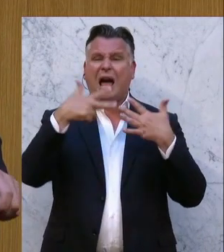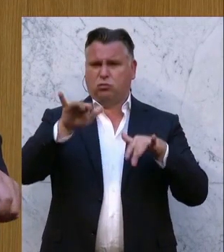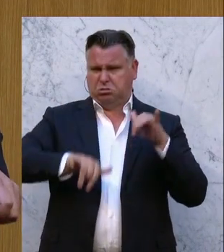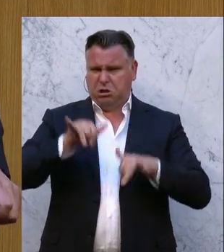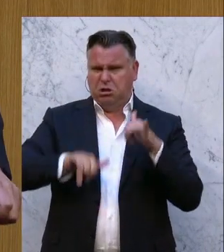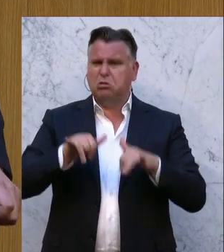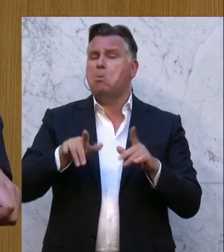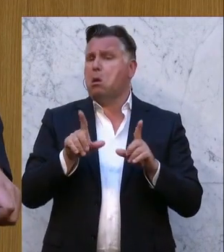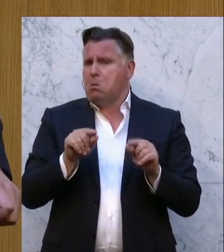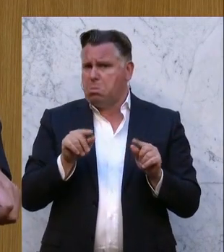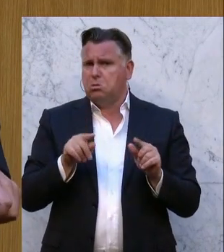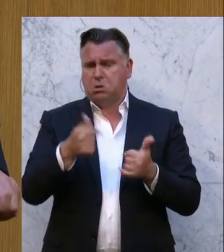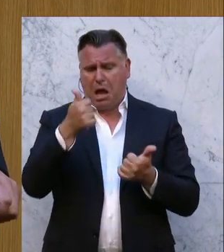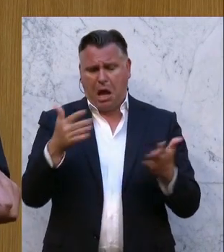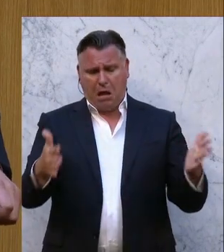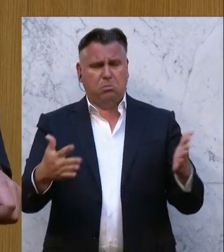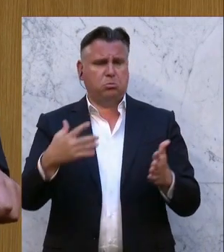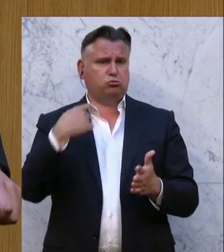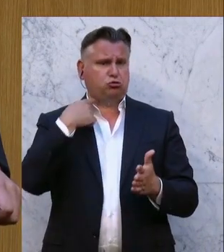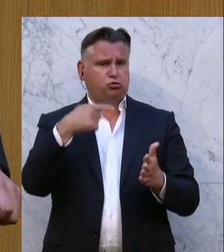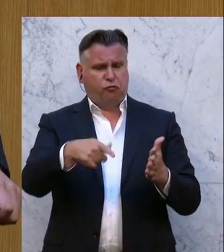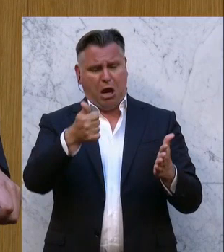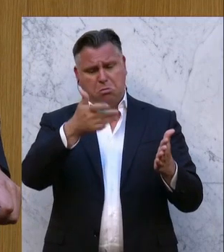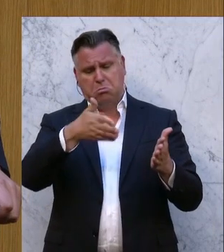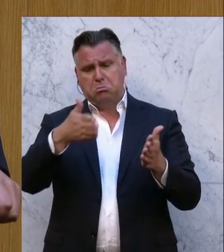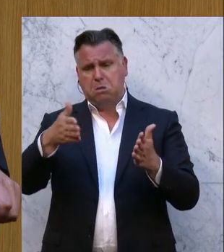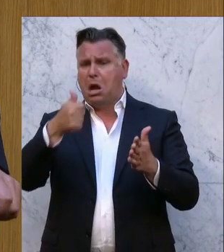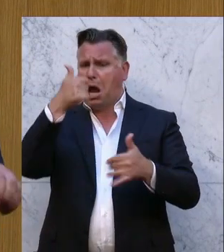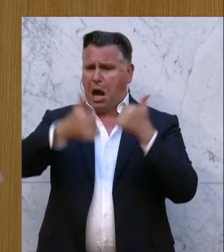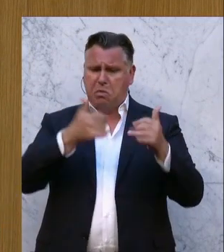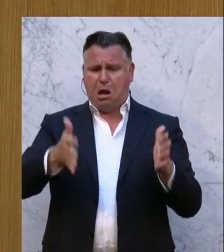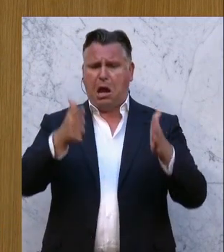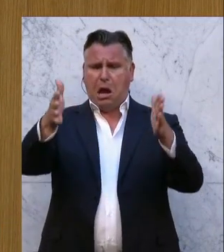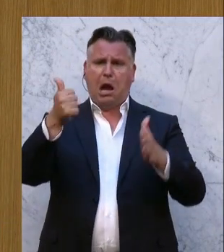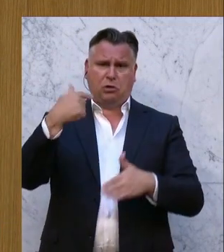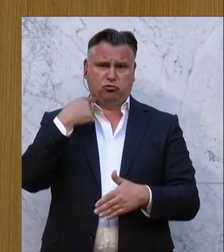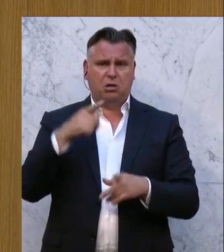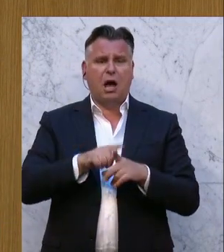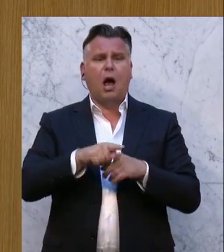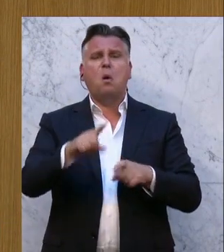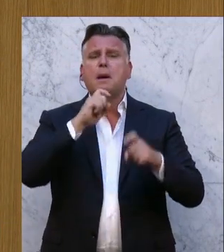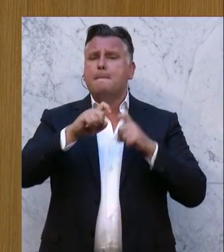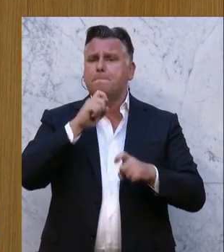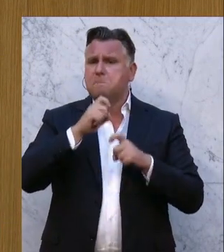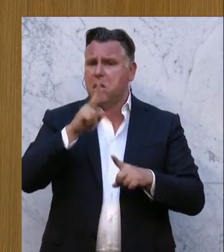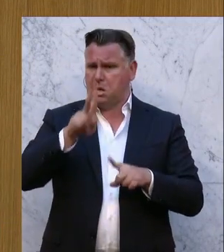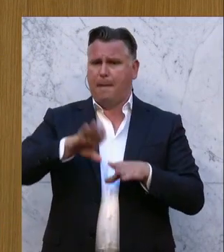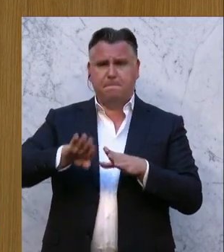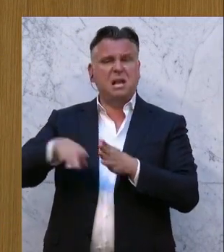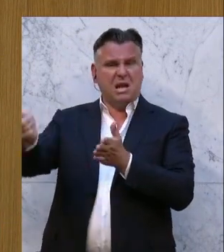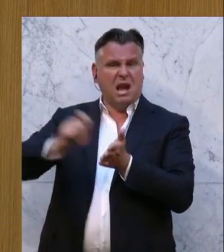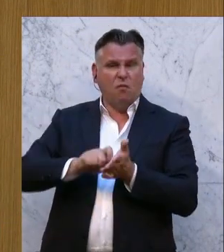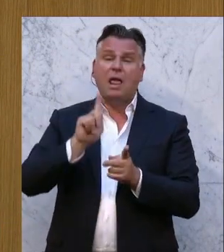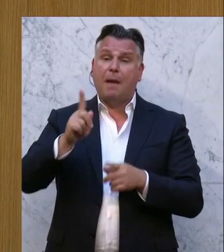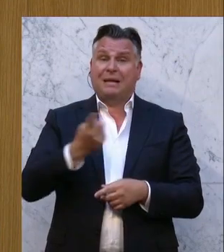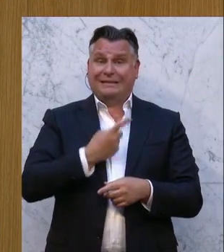Sie relativ schnell mit so einem Schwein pro Kopf abgefertigt pro Jahr. Sie können auch Rohmilch relativ günstig kaufen, nur müssen Sie sie dann